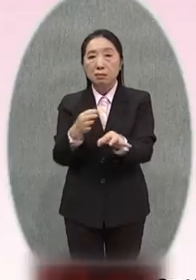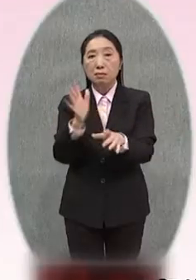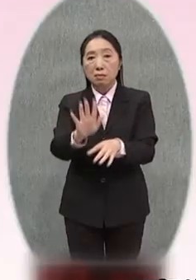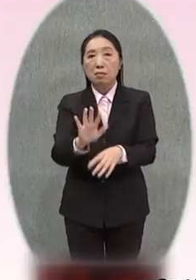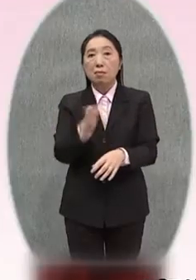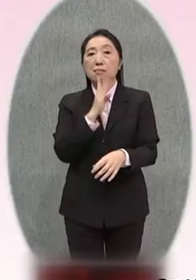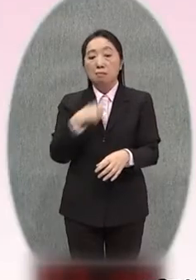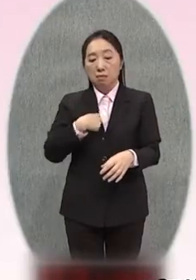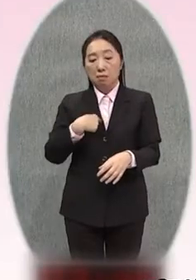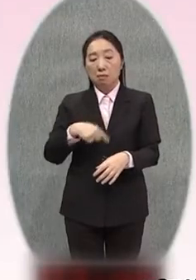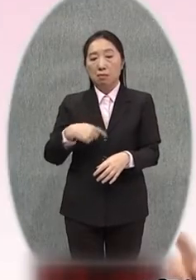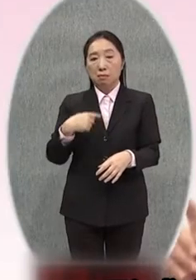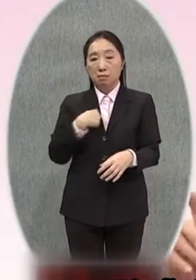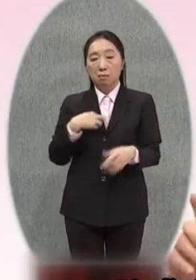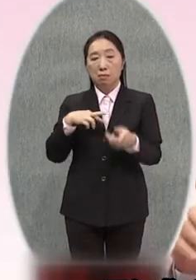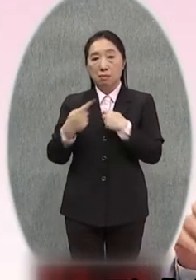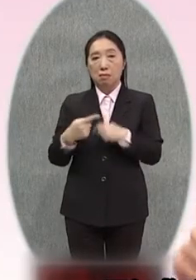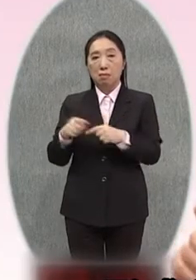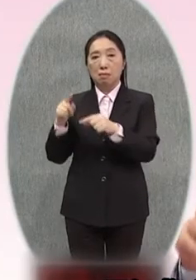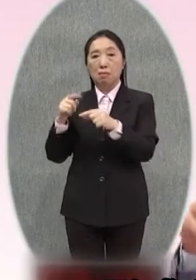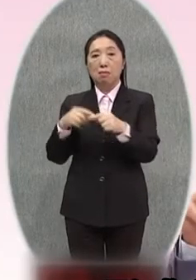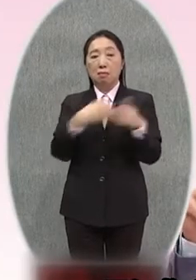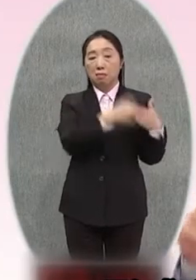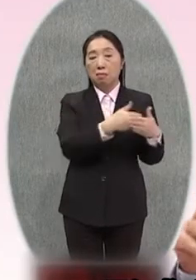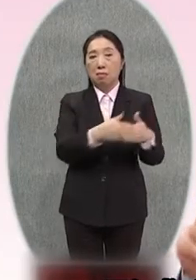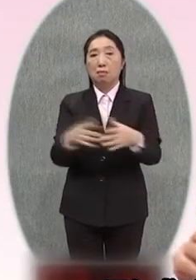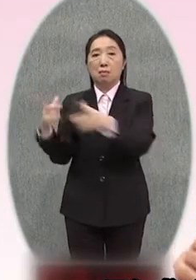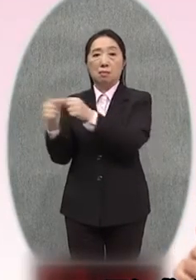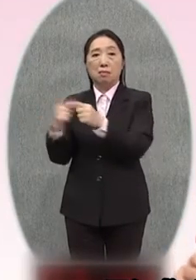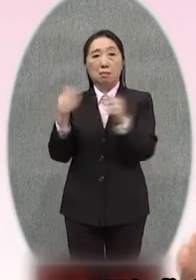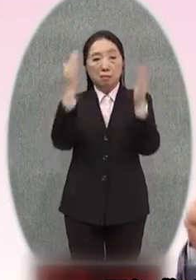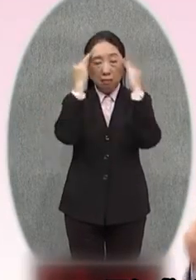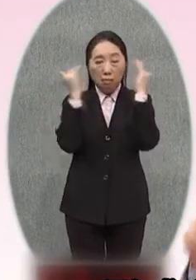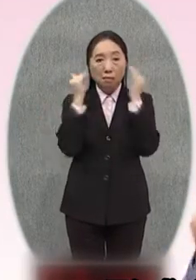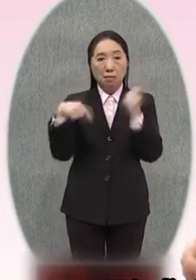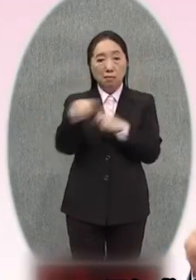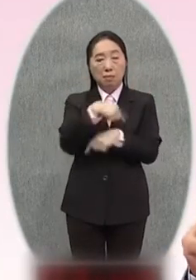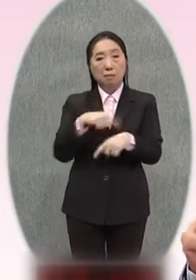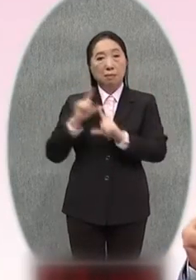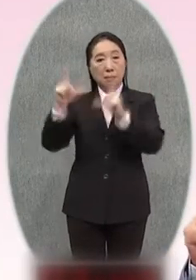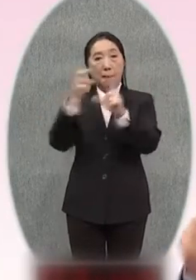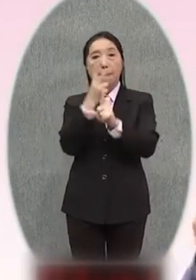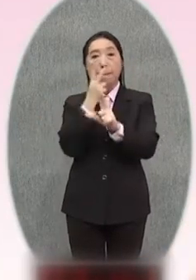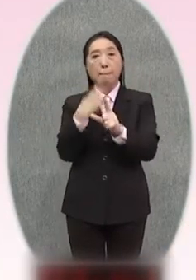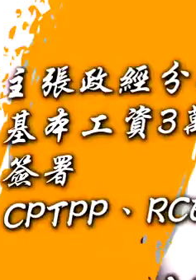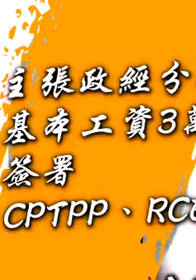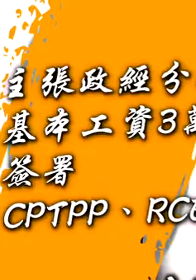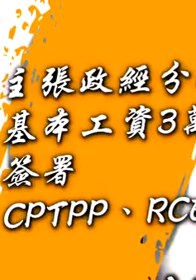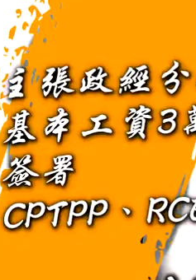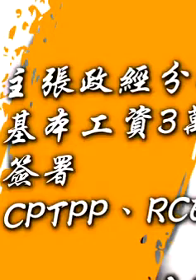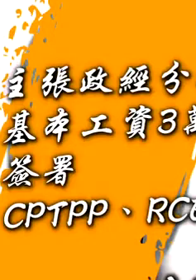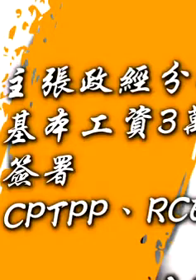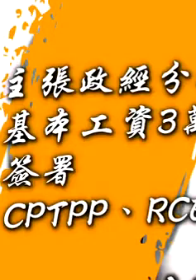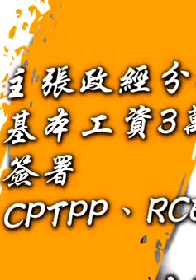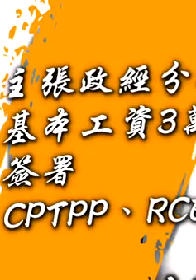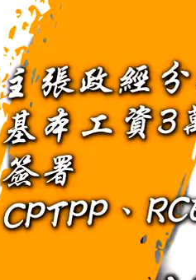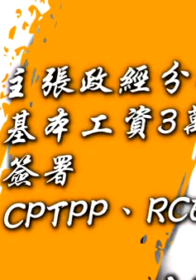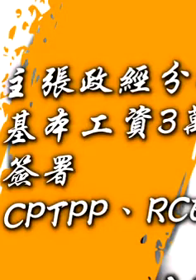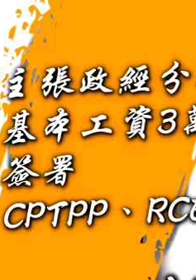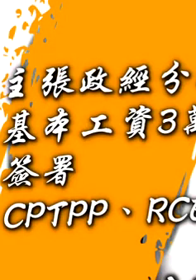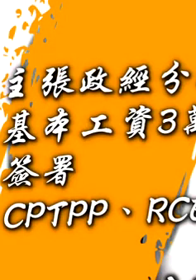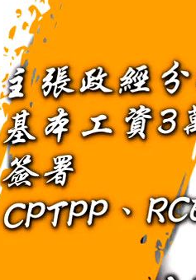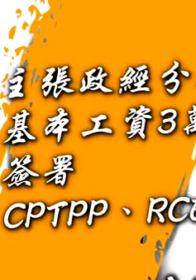台湾跟中日韩都可以形成共同以东亚为核心的世界供应链。